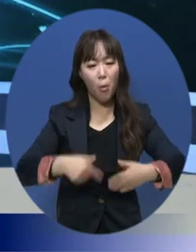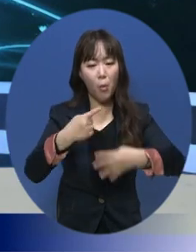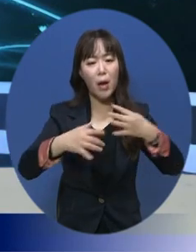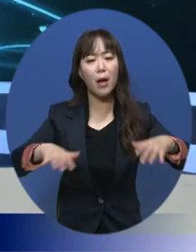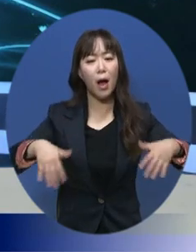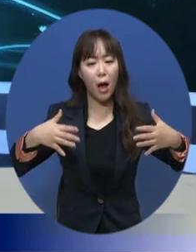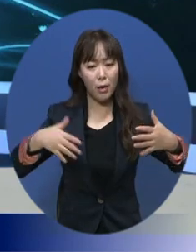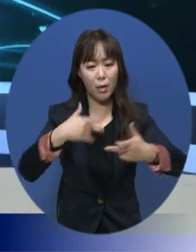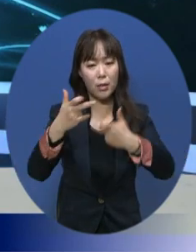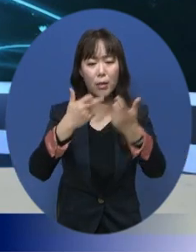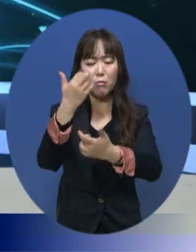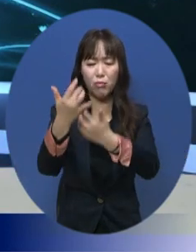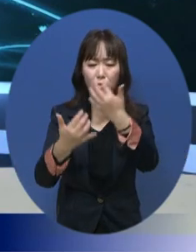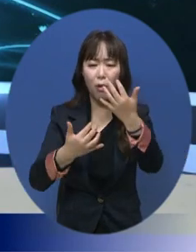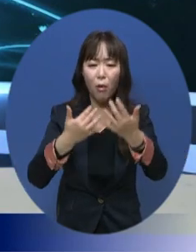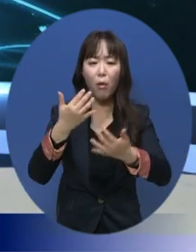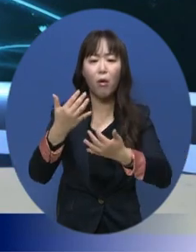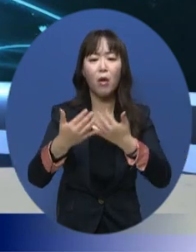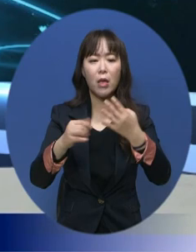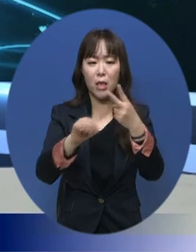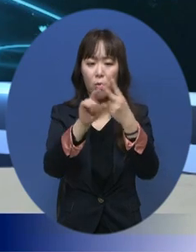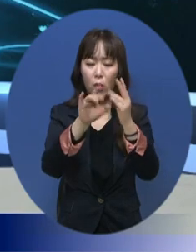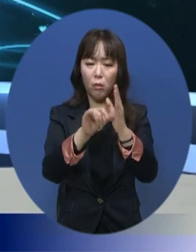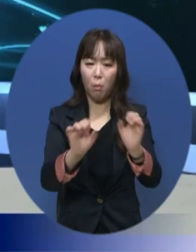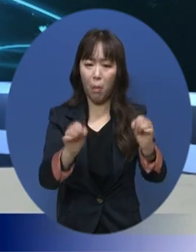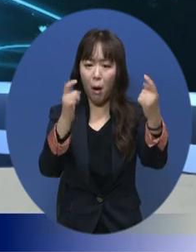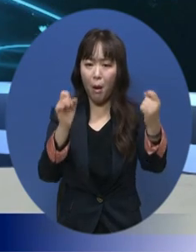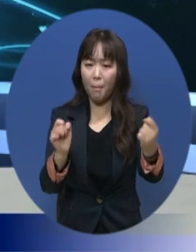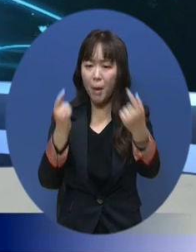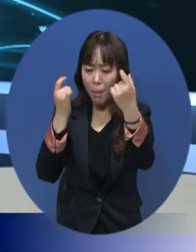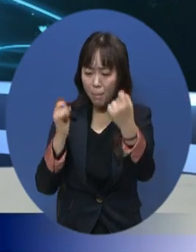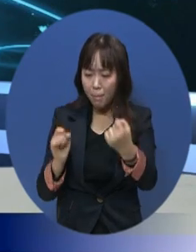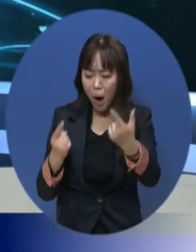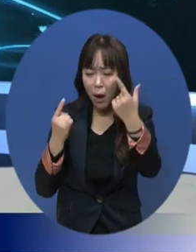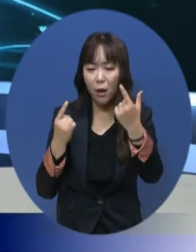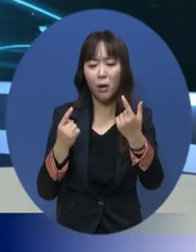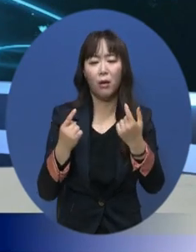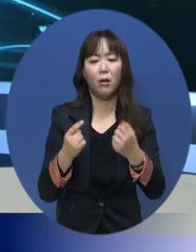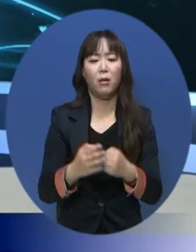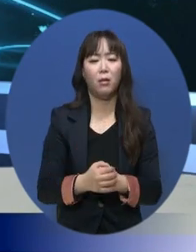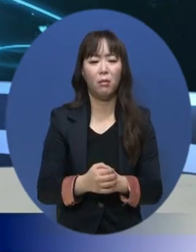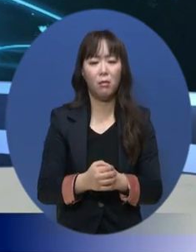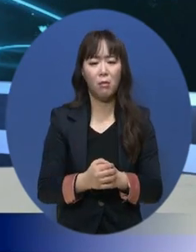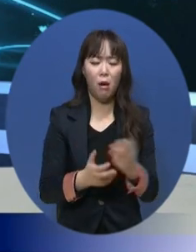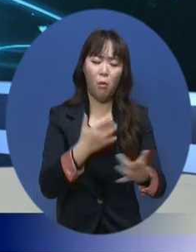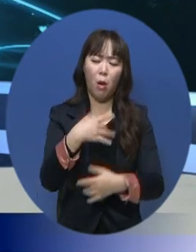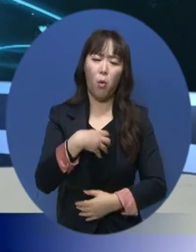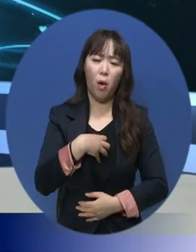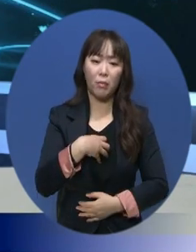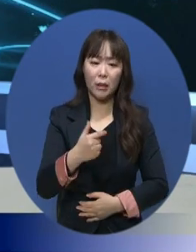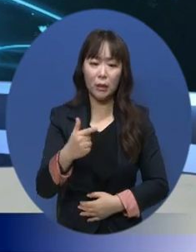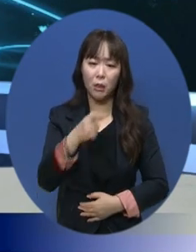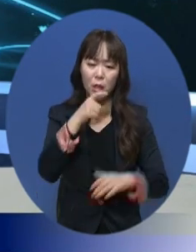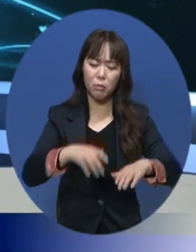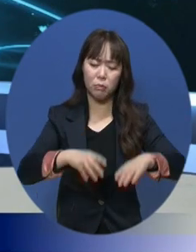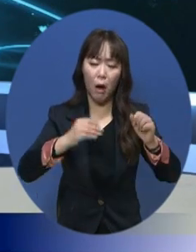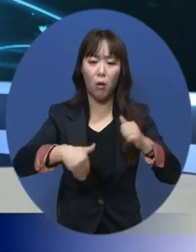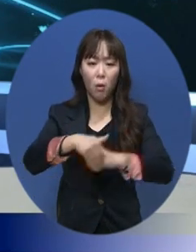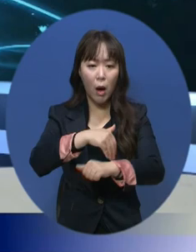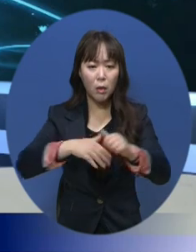집중되던 산불이 이례적으로 2월에 동시다발적으로 발생했습니다. 화재 위험을 높이는 건조한